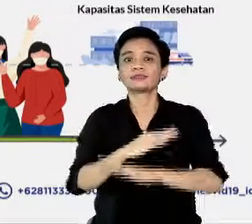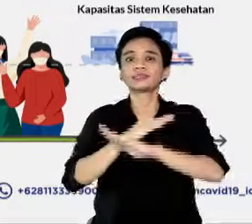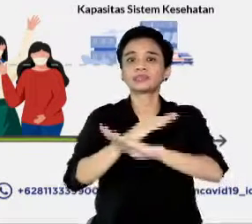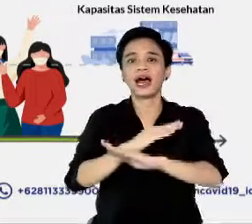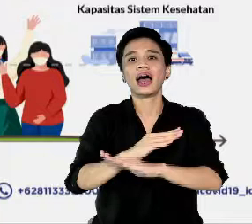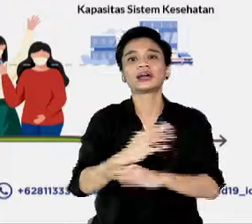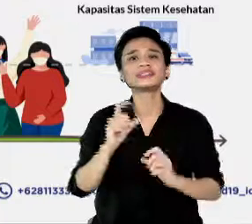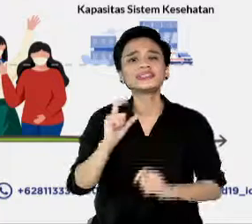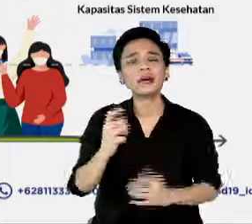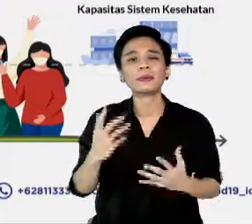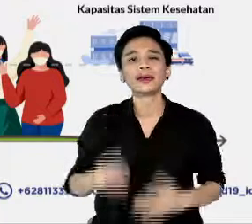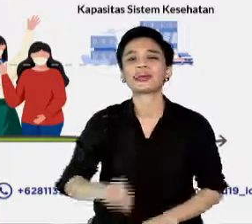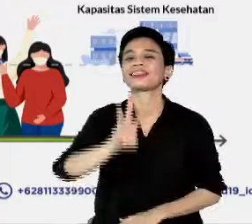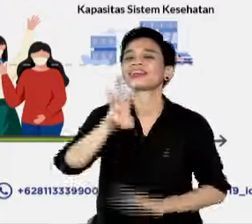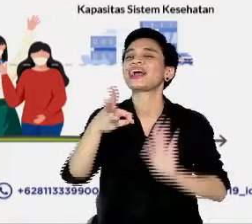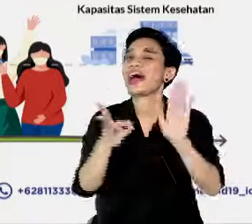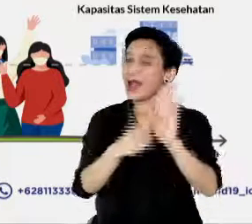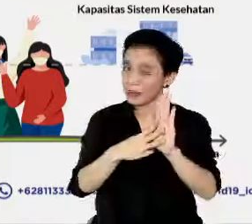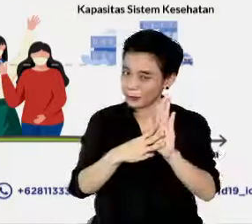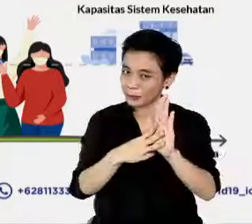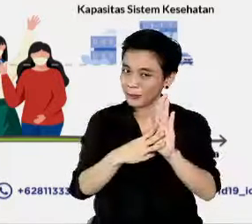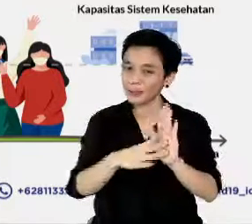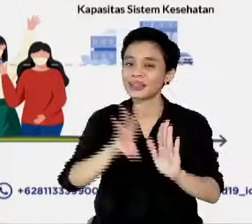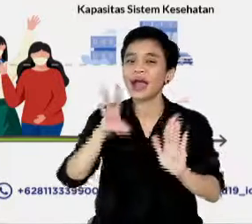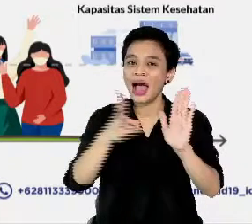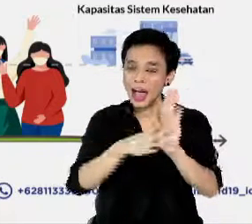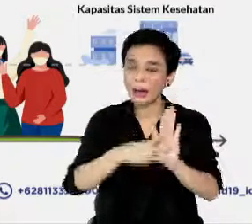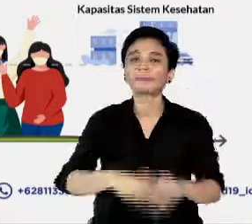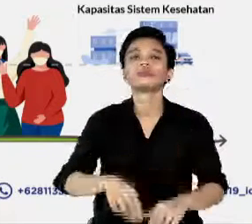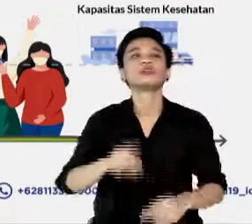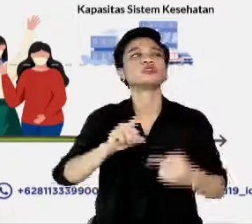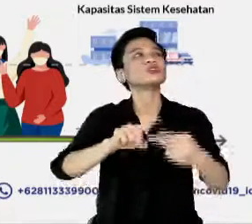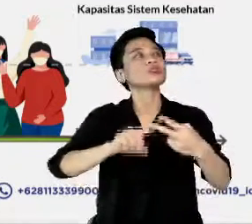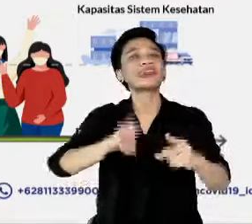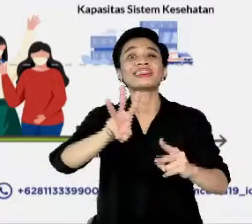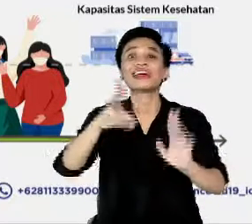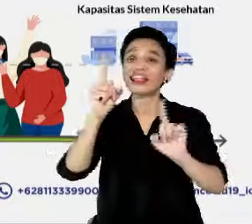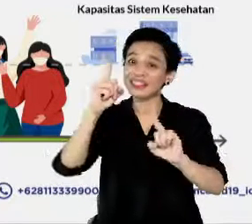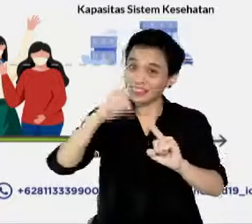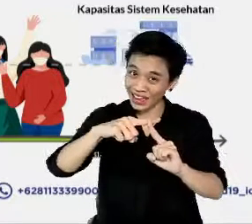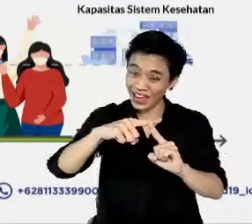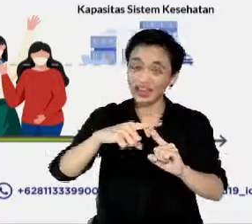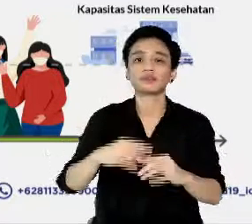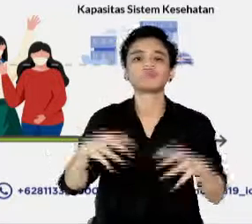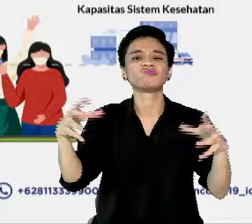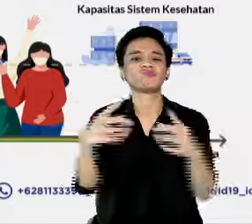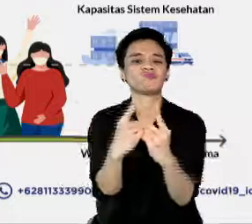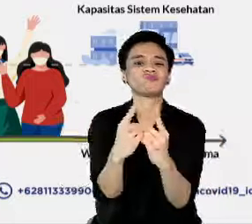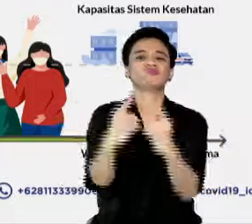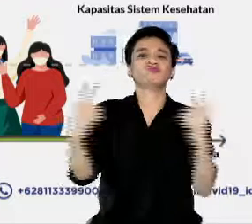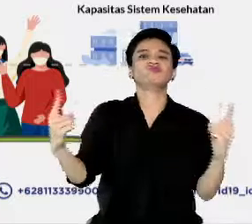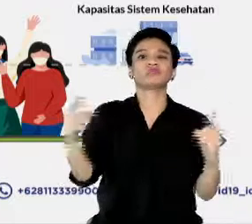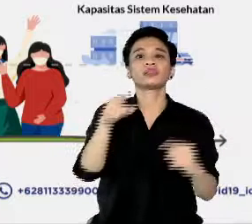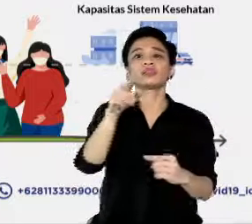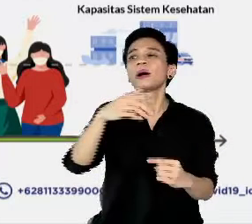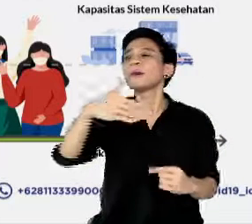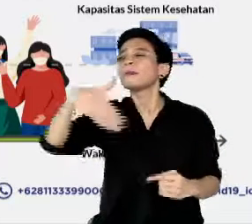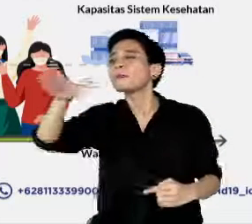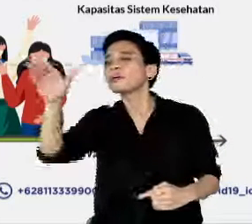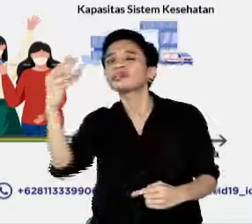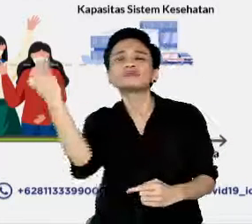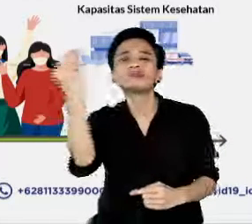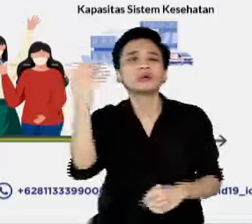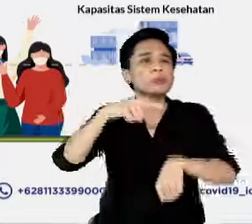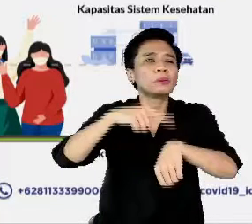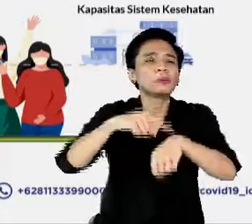melakukan 3M secara disiplin memasifkan 3t Hai menjauhi kerumunan menunda perjalanan yang tidak